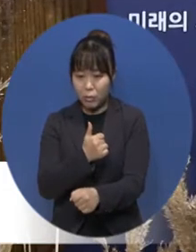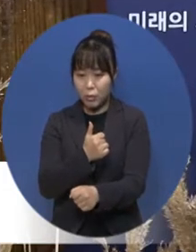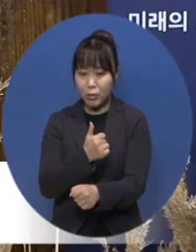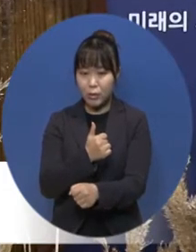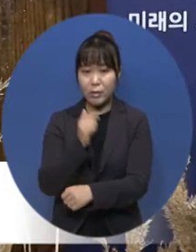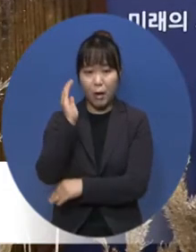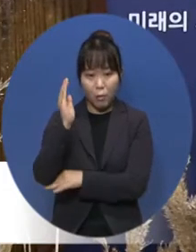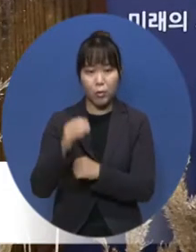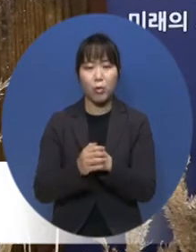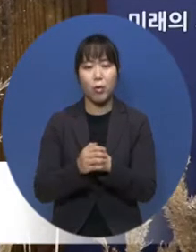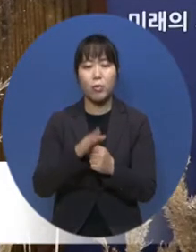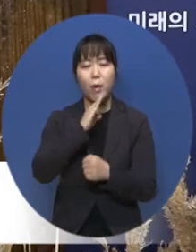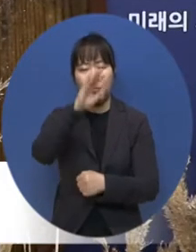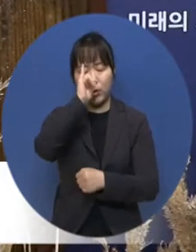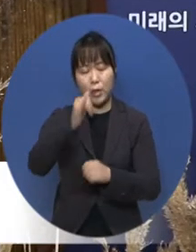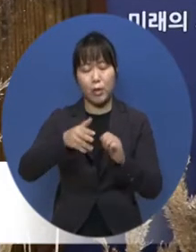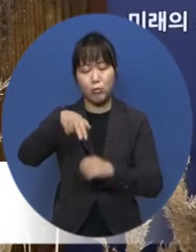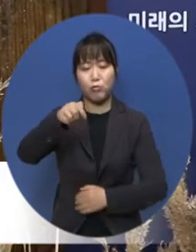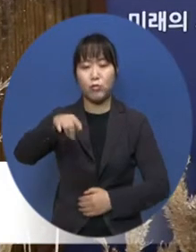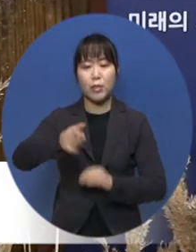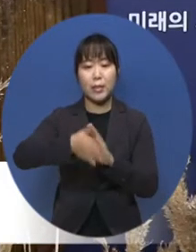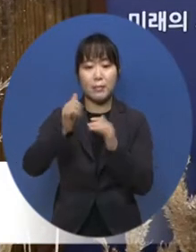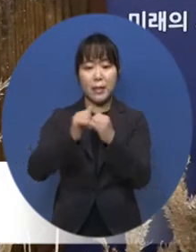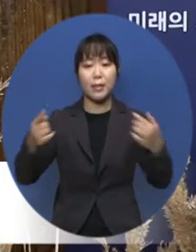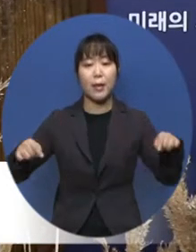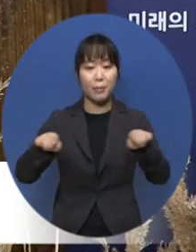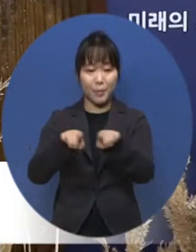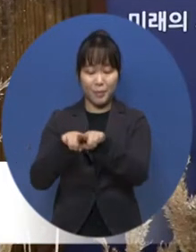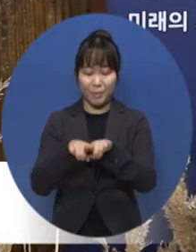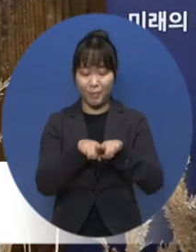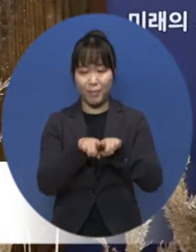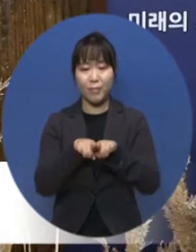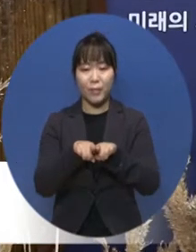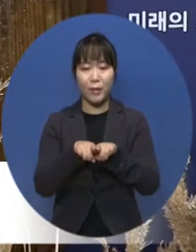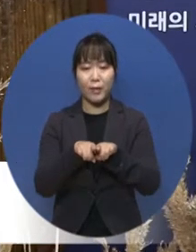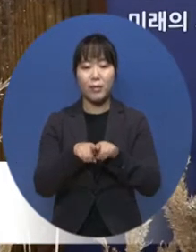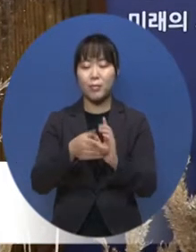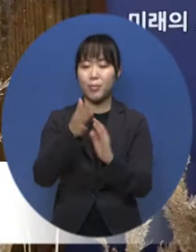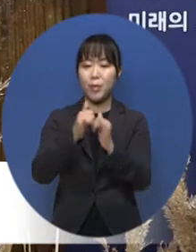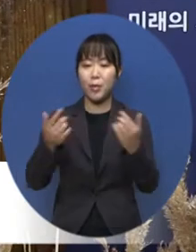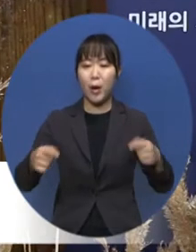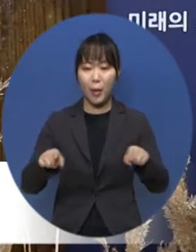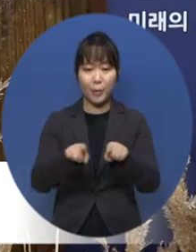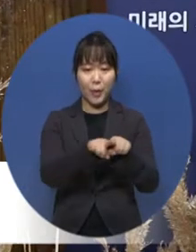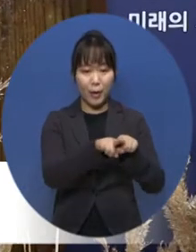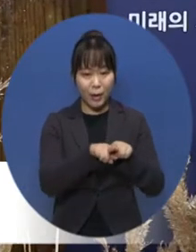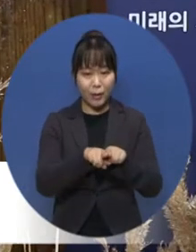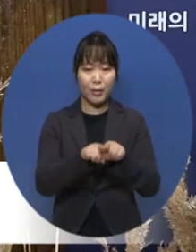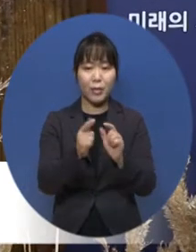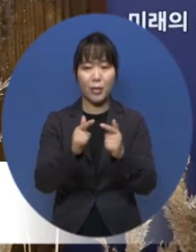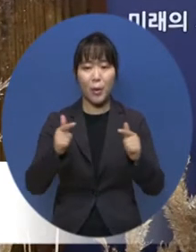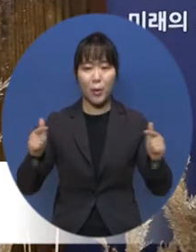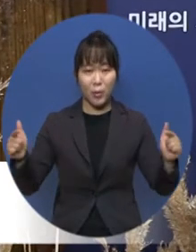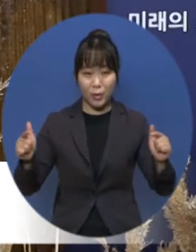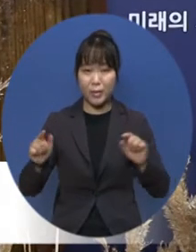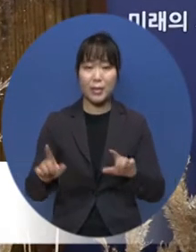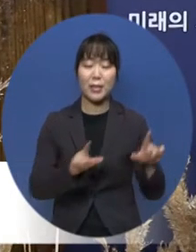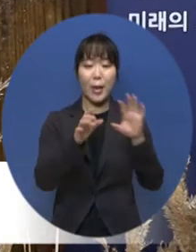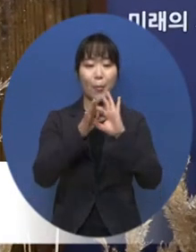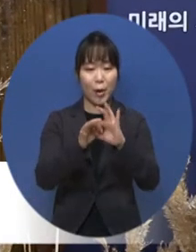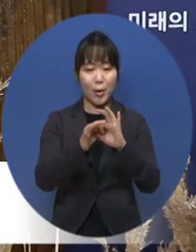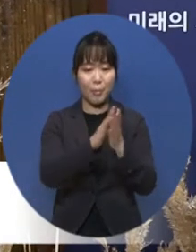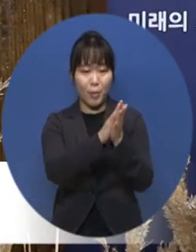그 위대한 순천 시민들이 함께했습니다. 그래서 그 시민들이 함께한 그런 각종 삶에 대한